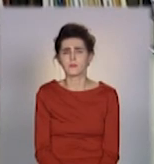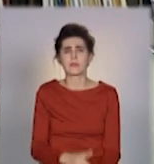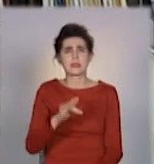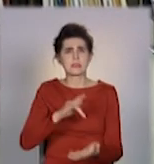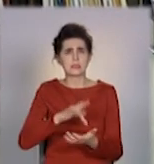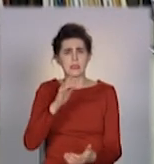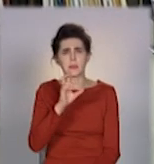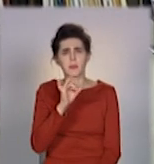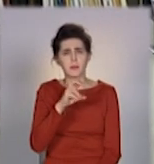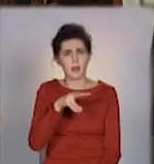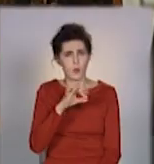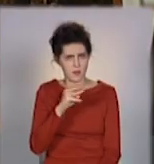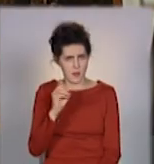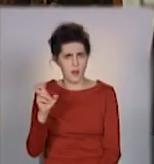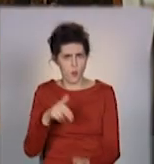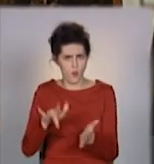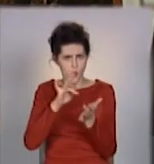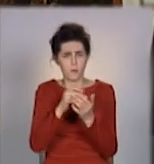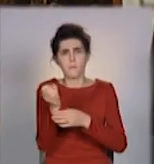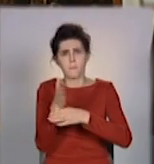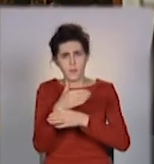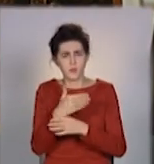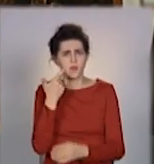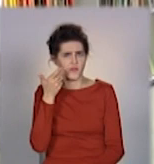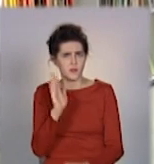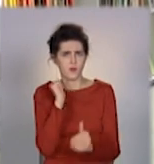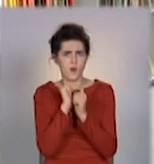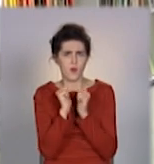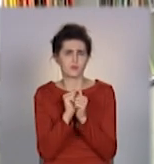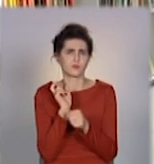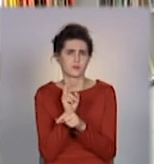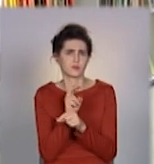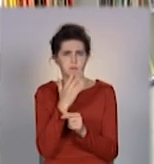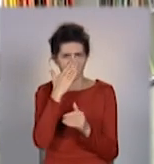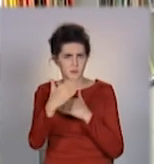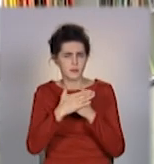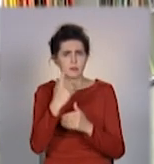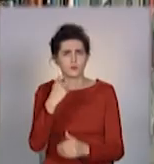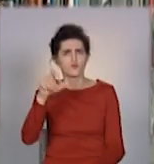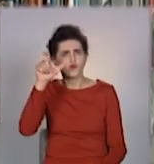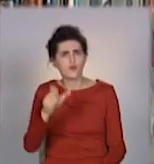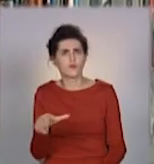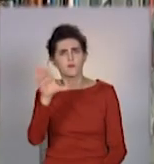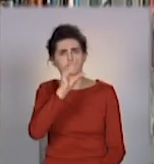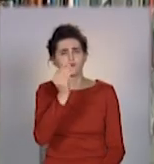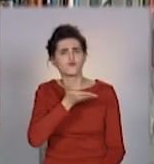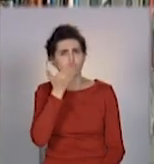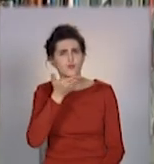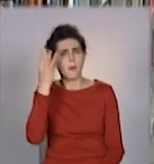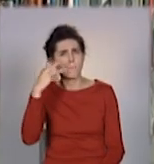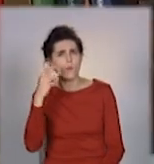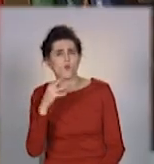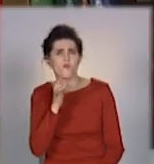Центральна бібліотека Маріуполя. Щодня сюди приходить понад 100 містян. Більшість питають сучасну українську літературу. Їм